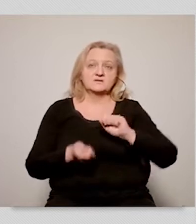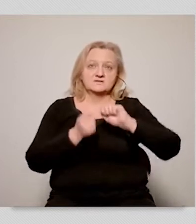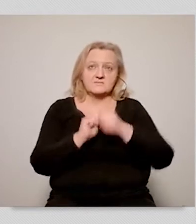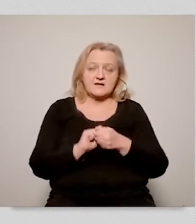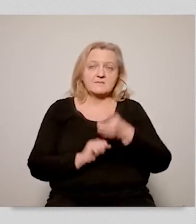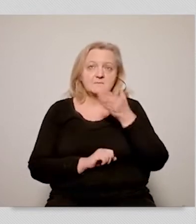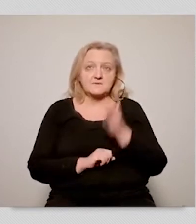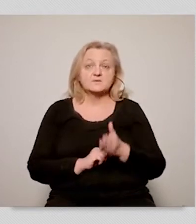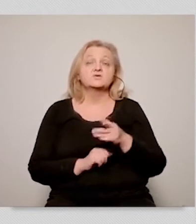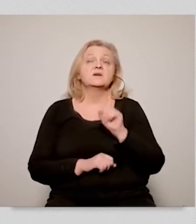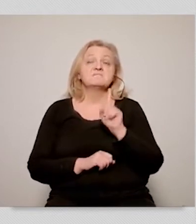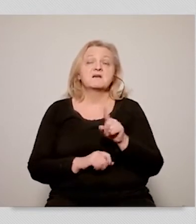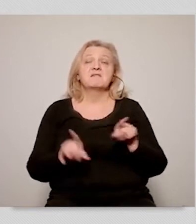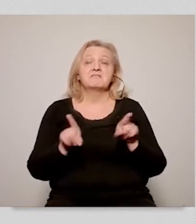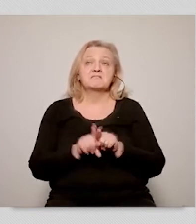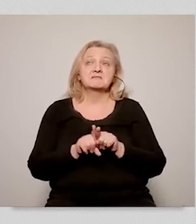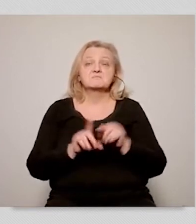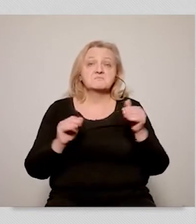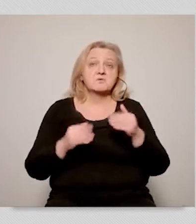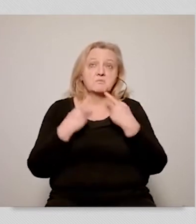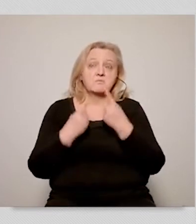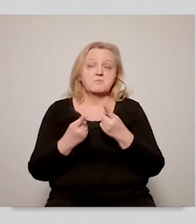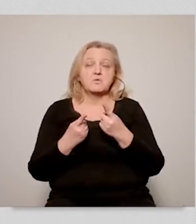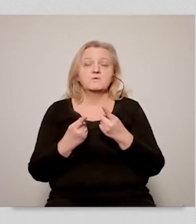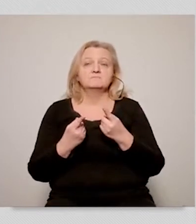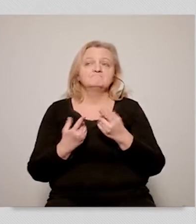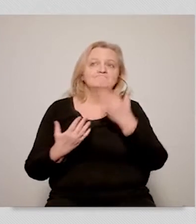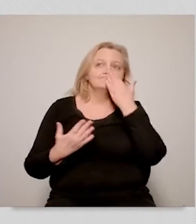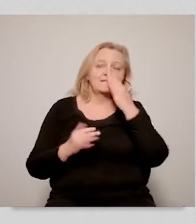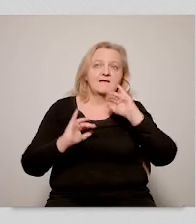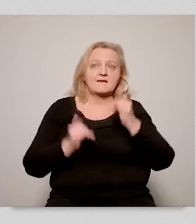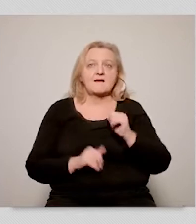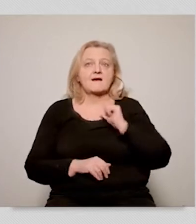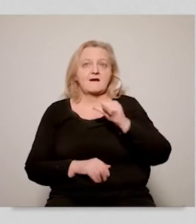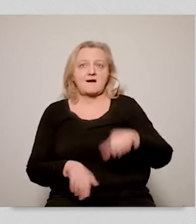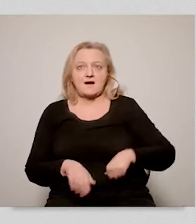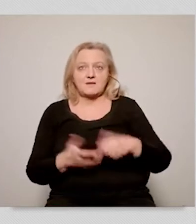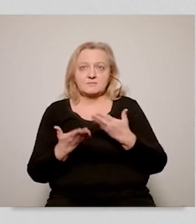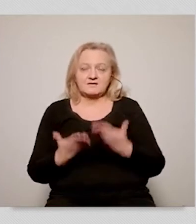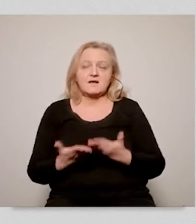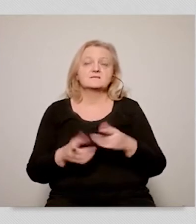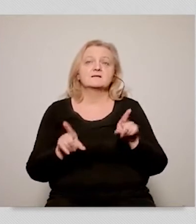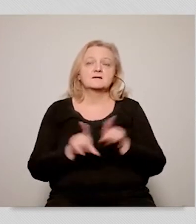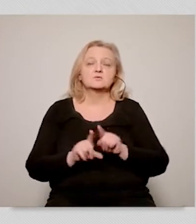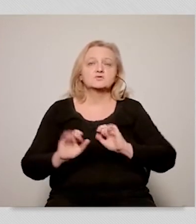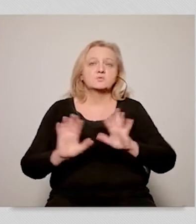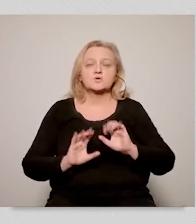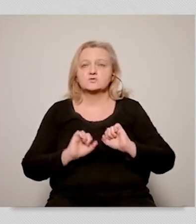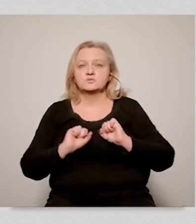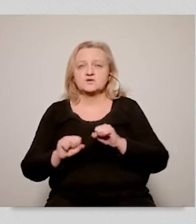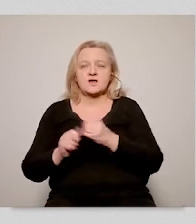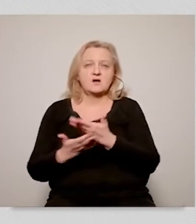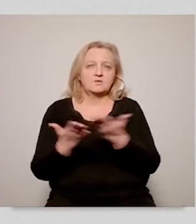będzie zmieniał, można powiedzieć, oblicze kapitalizmu i będzie zmieniał również sposób funkcjonowania naszych